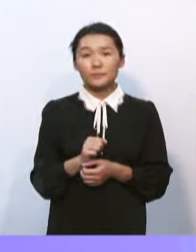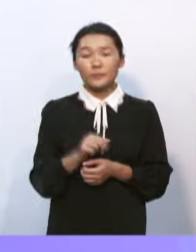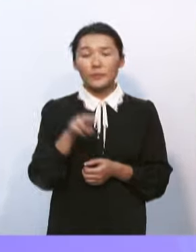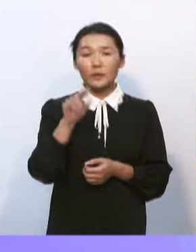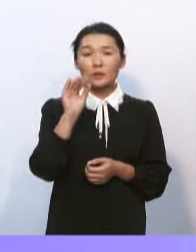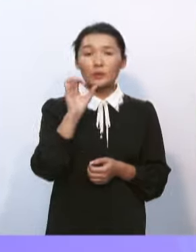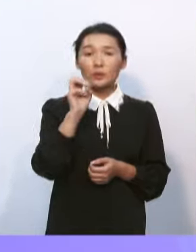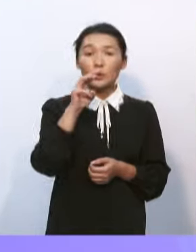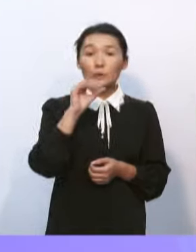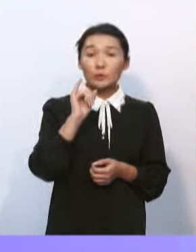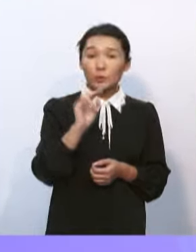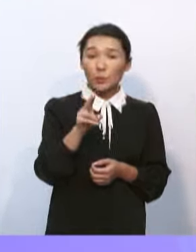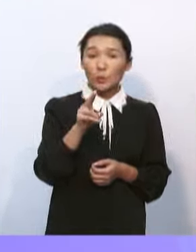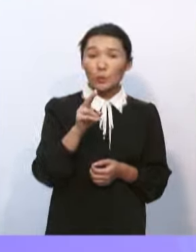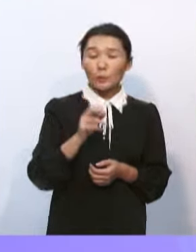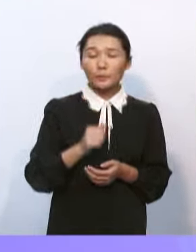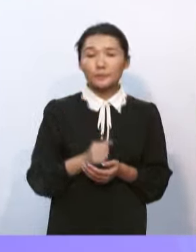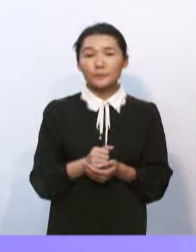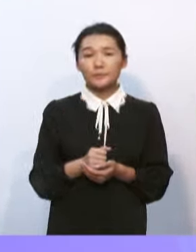достук,